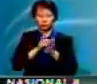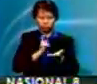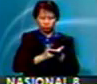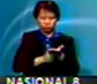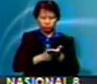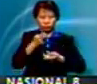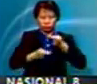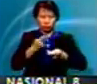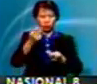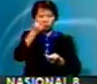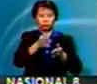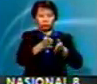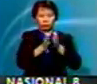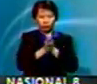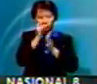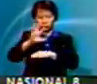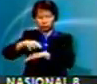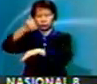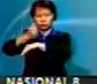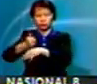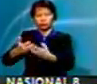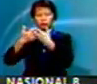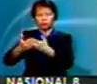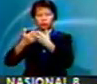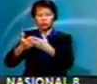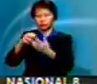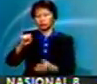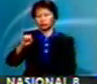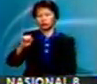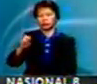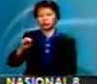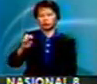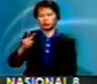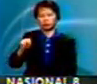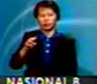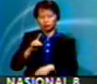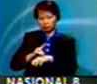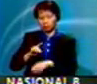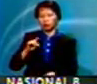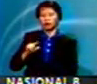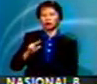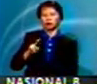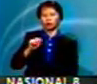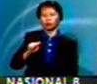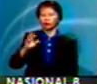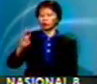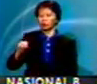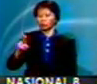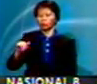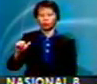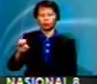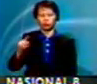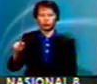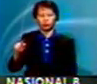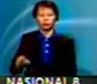perbincangan memproses dua permohonan untuk menubuhkan kilang simen di kawasan Gua Musang. Saya selaku Menteri Maida sedang beri